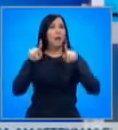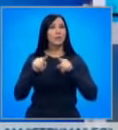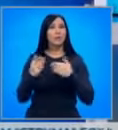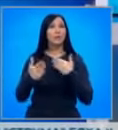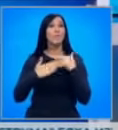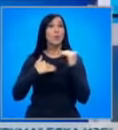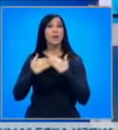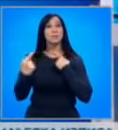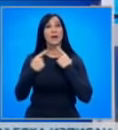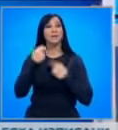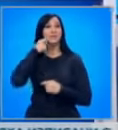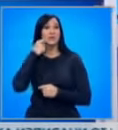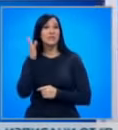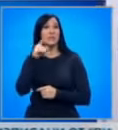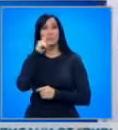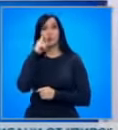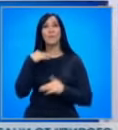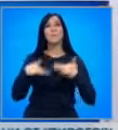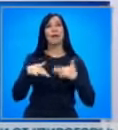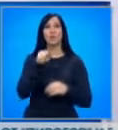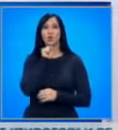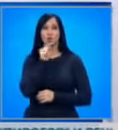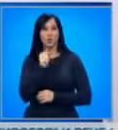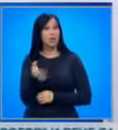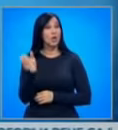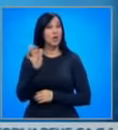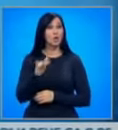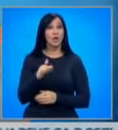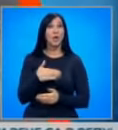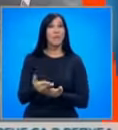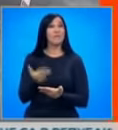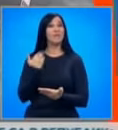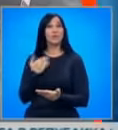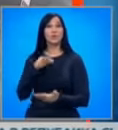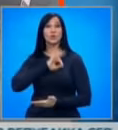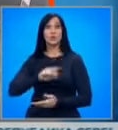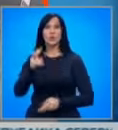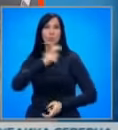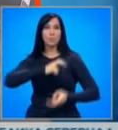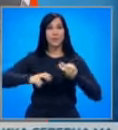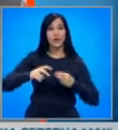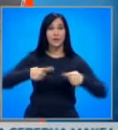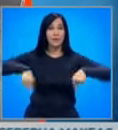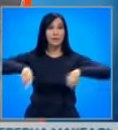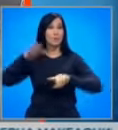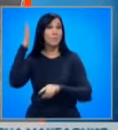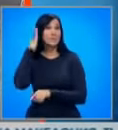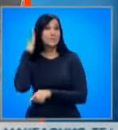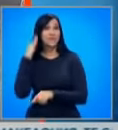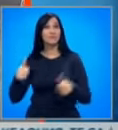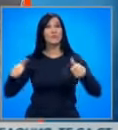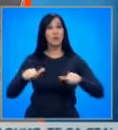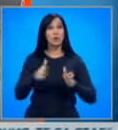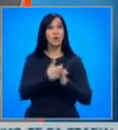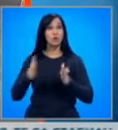сме разговор на живо след минути с македонски журналист. И още. Предварителните резултати от проверката на Регионалното министерство на